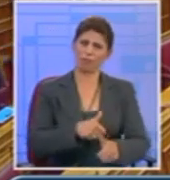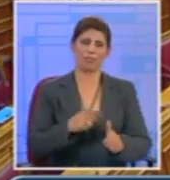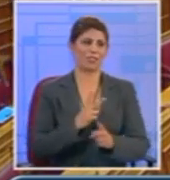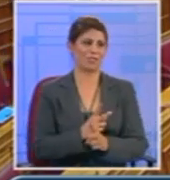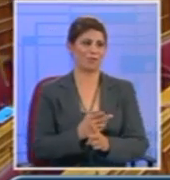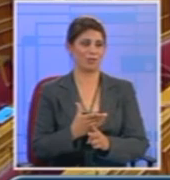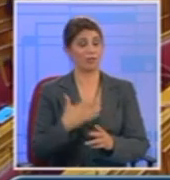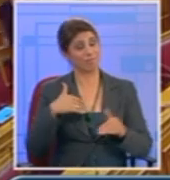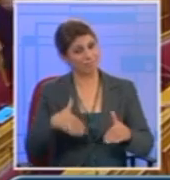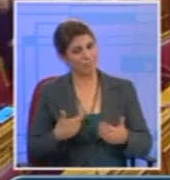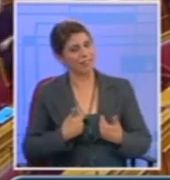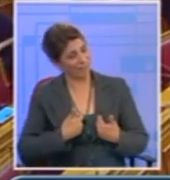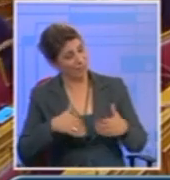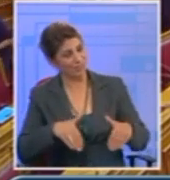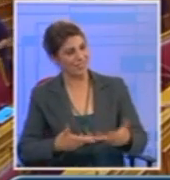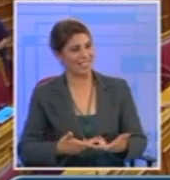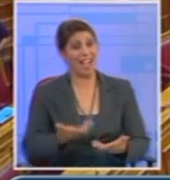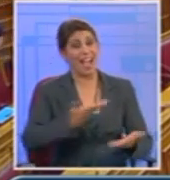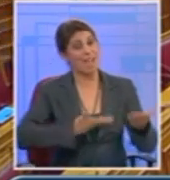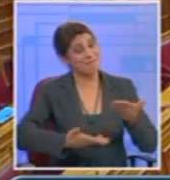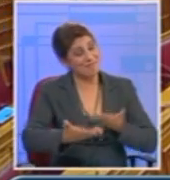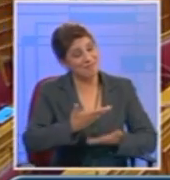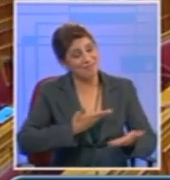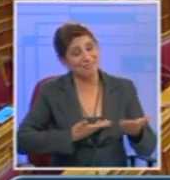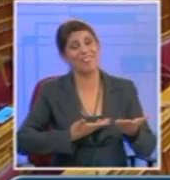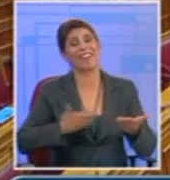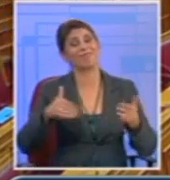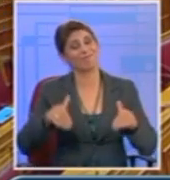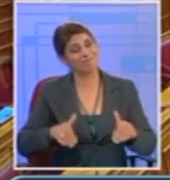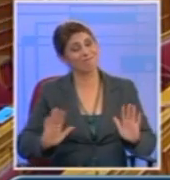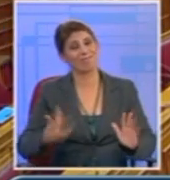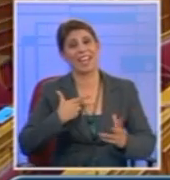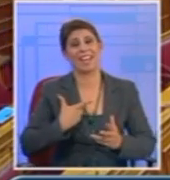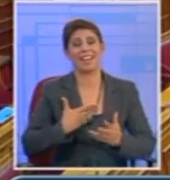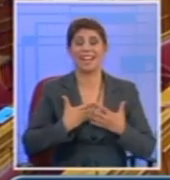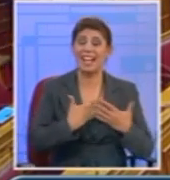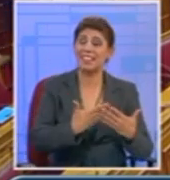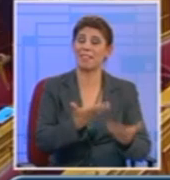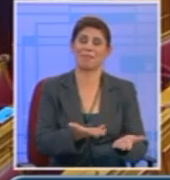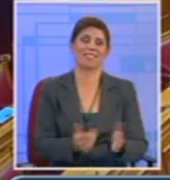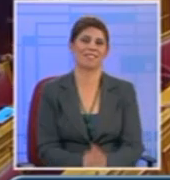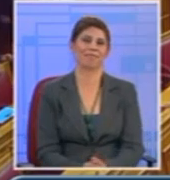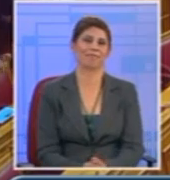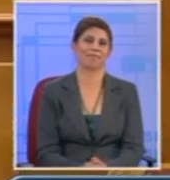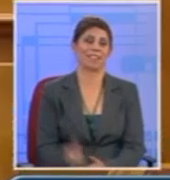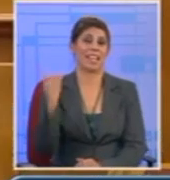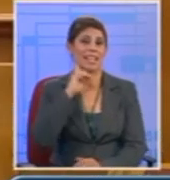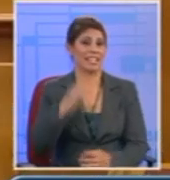και εγώ είναι άλλωστε αμοιβαία και πρόδηλη εκτίμηση κυρίες και κύριοι